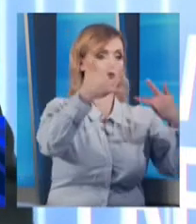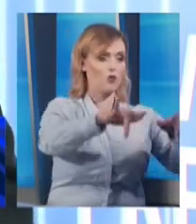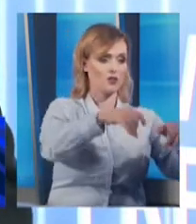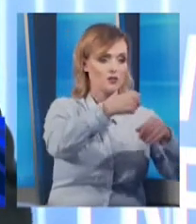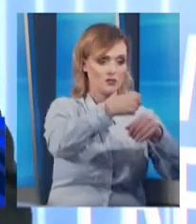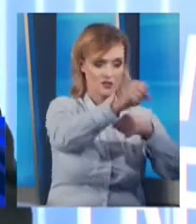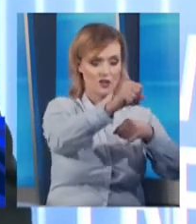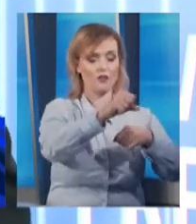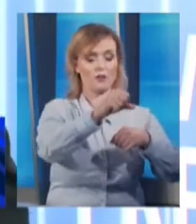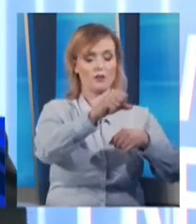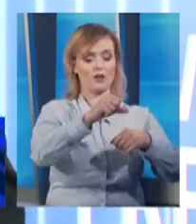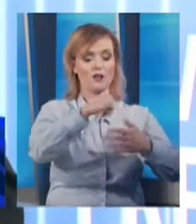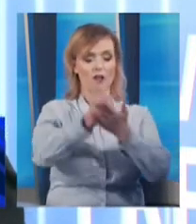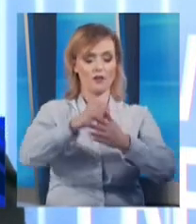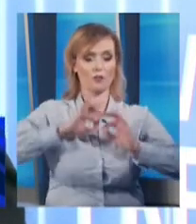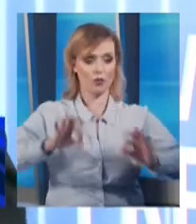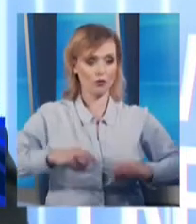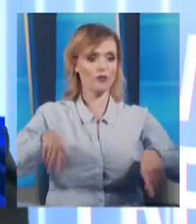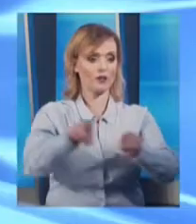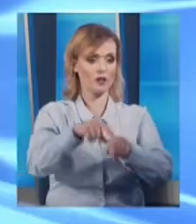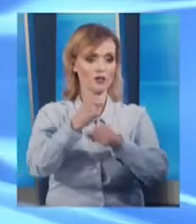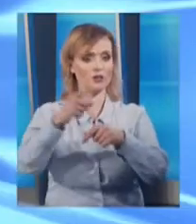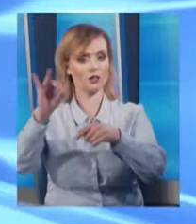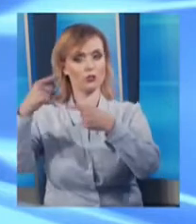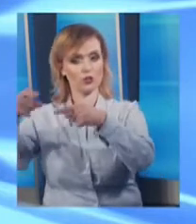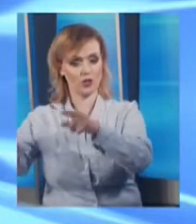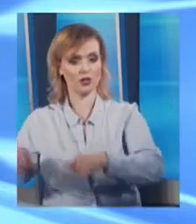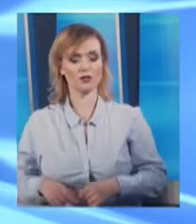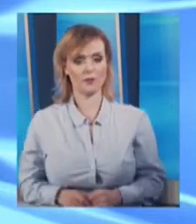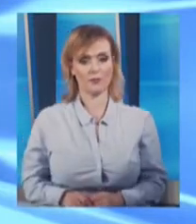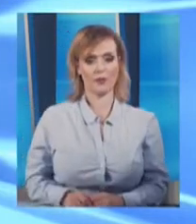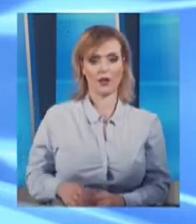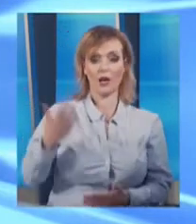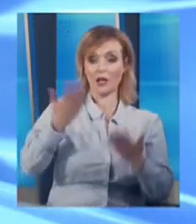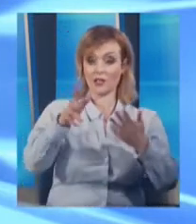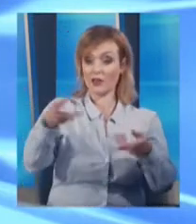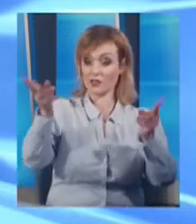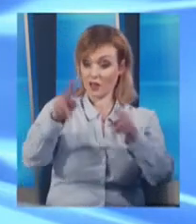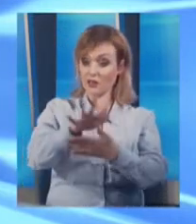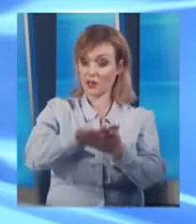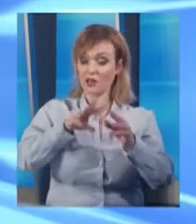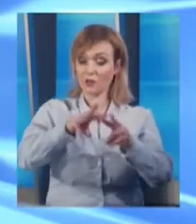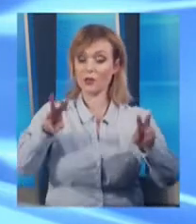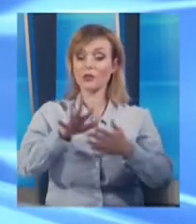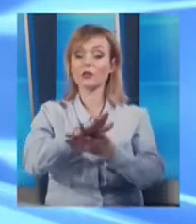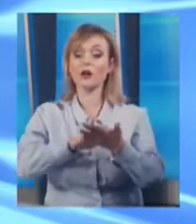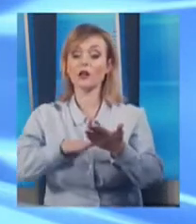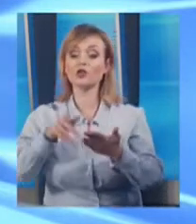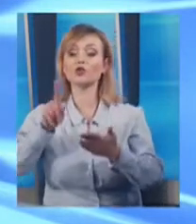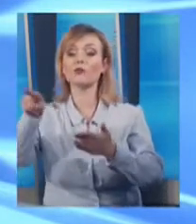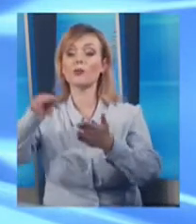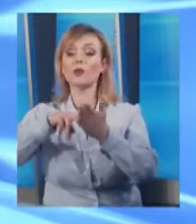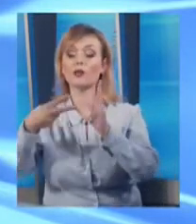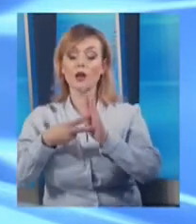Harunjin și așa o vom face și cu ceilalți. Dacă ați fi rămas la guvernare, ce urma să se întâmple mai departe în baza